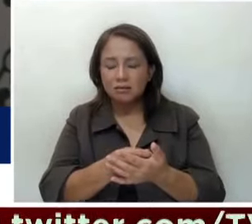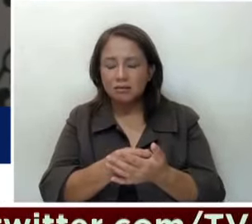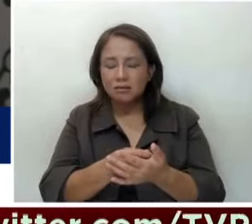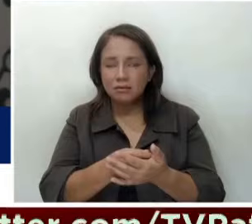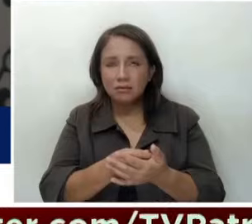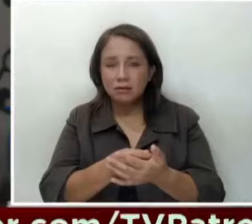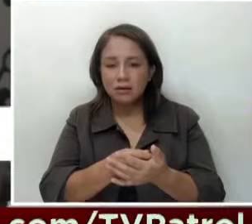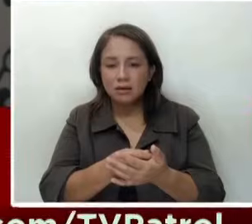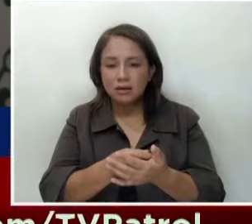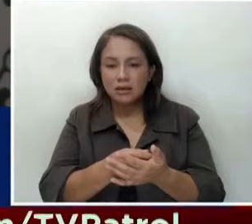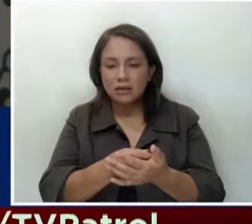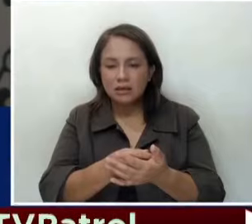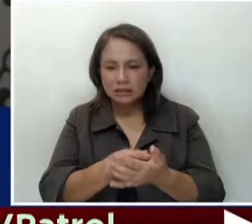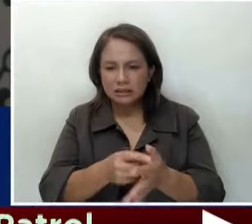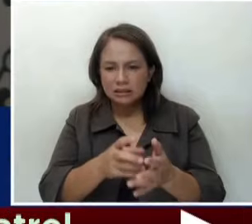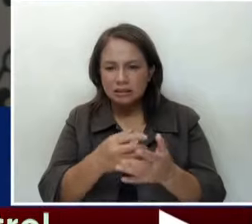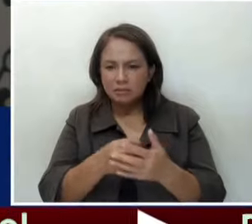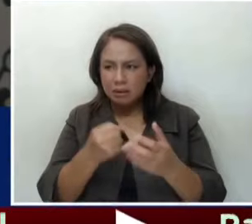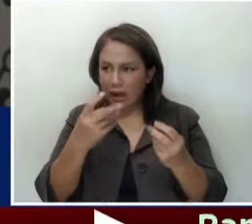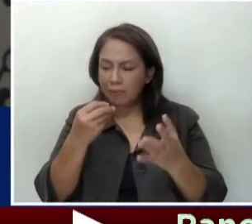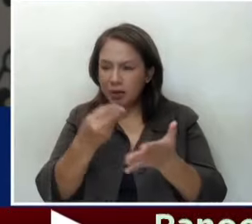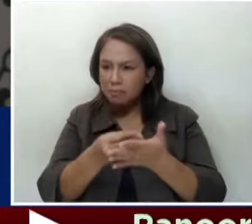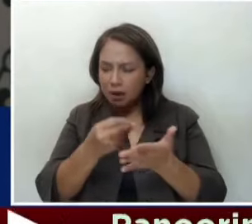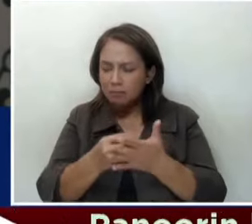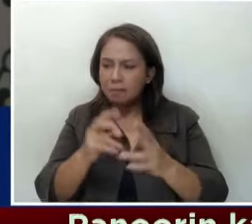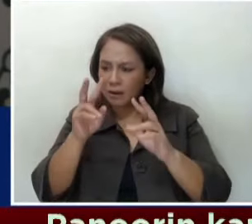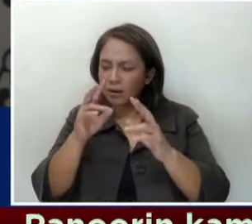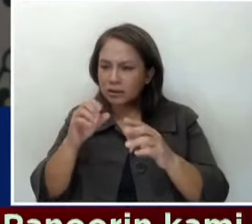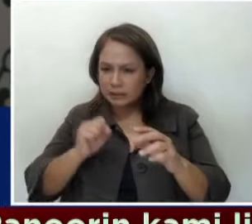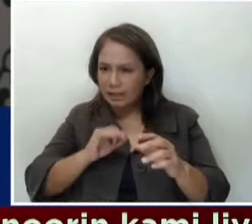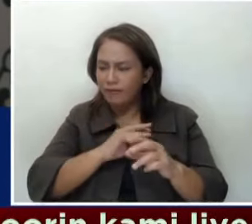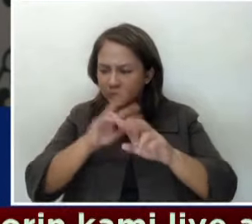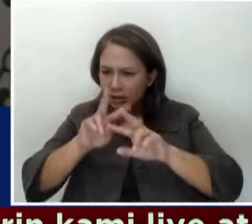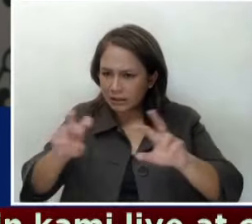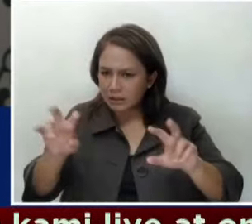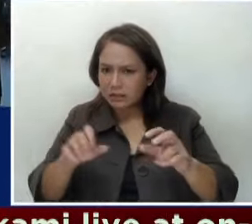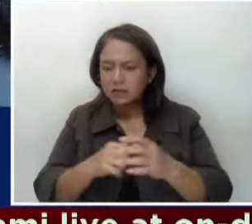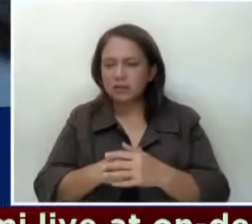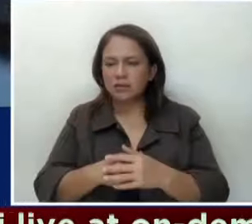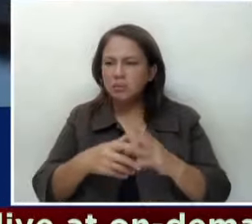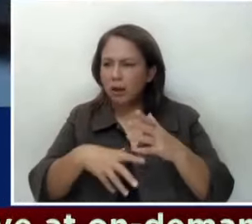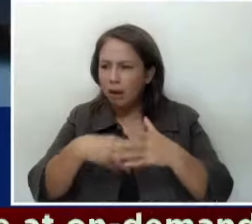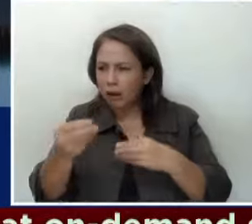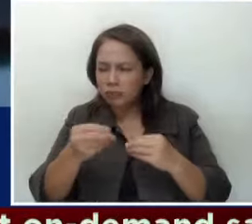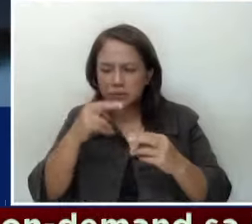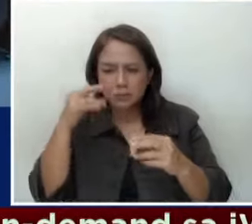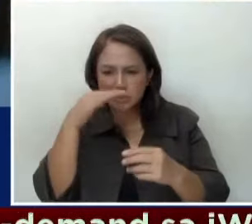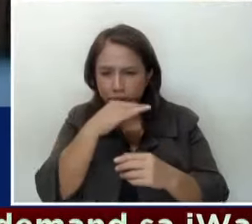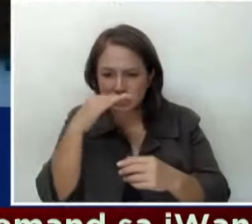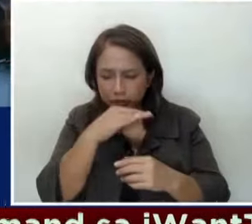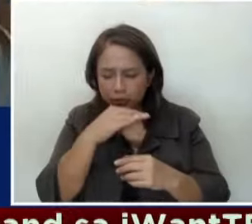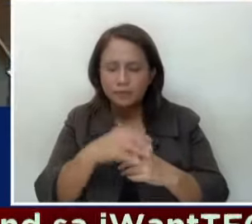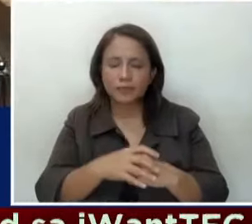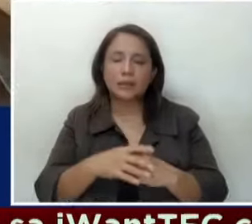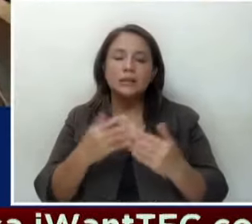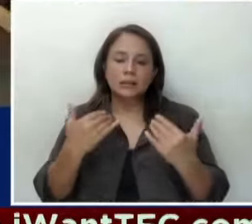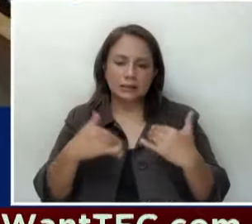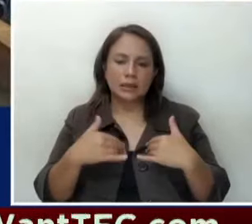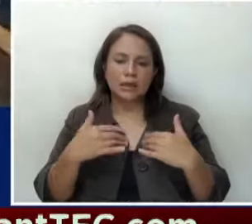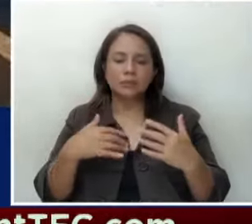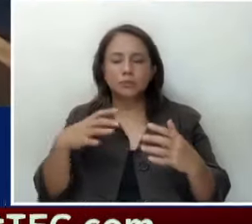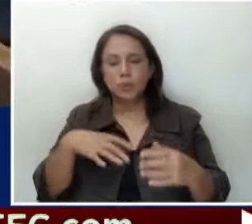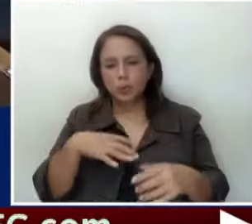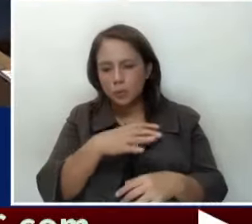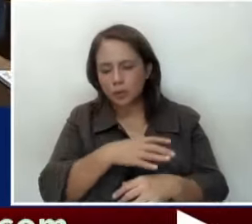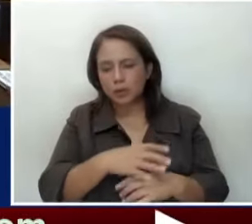may staff na napakalaki para mag-research, para maglabas lang ng kasinungalingan. Sa kabila nito, iginiit ng ilang mambabatas